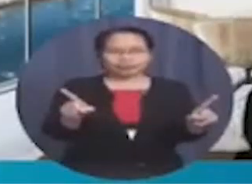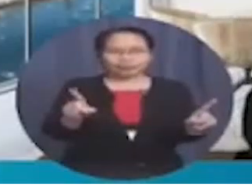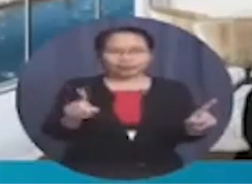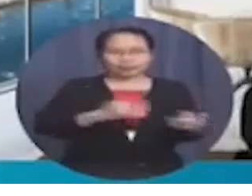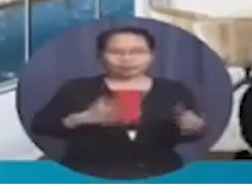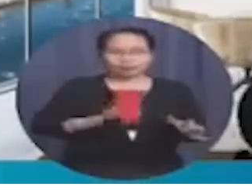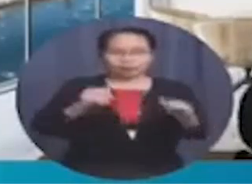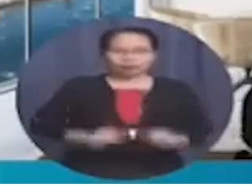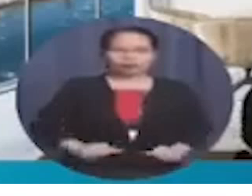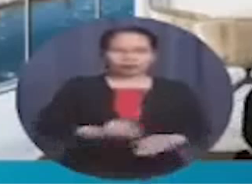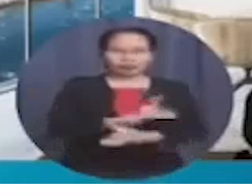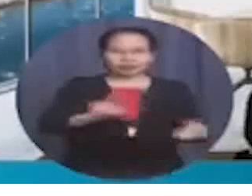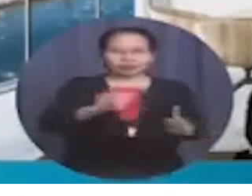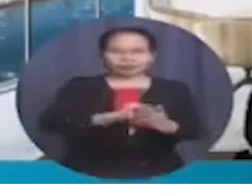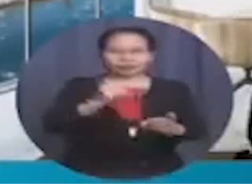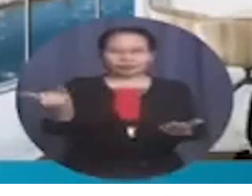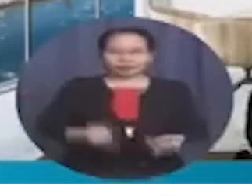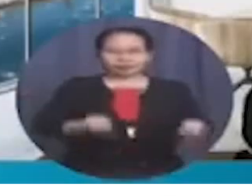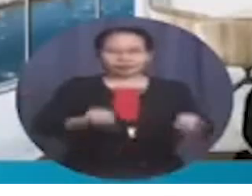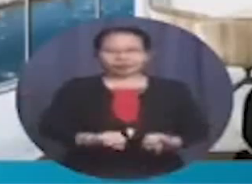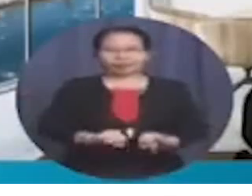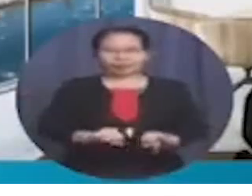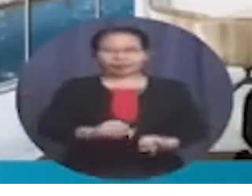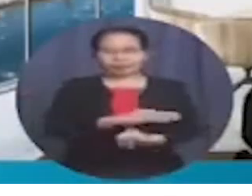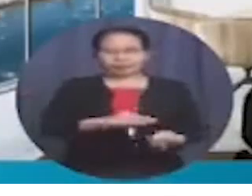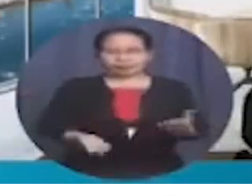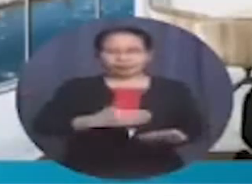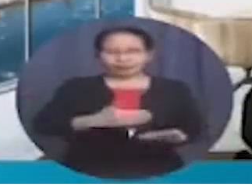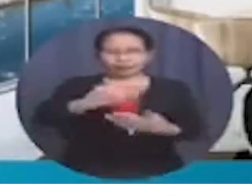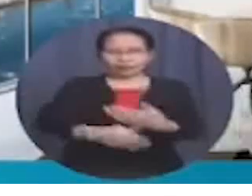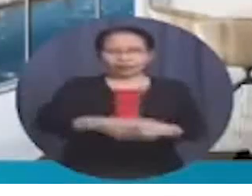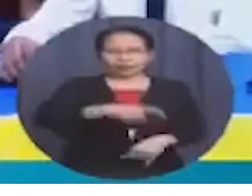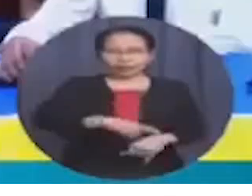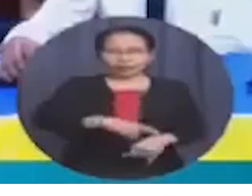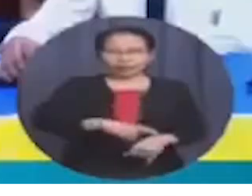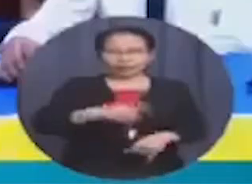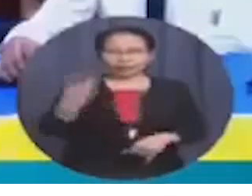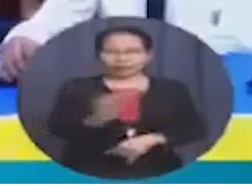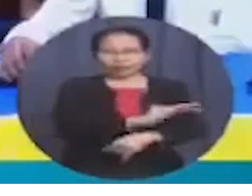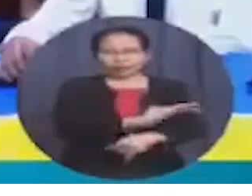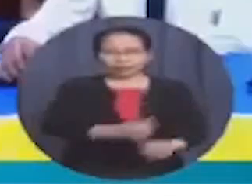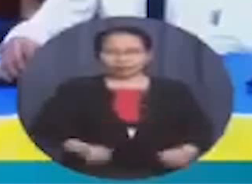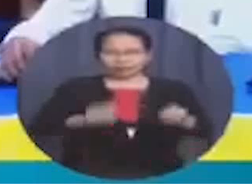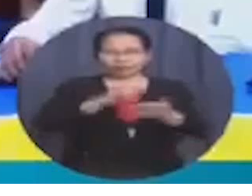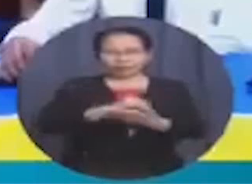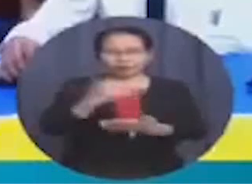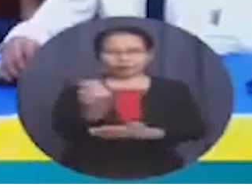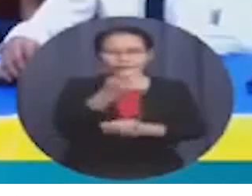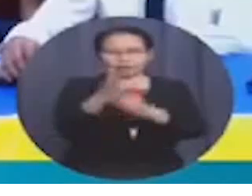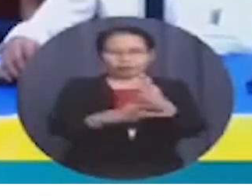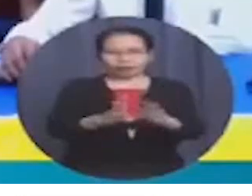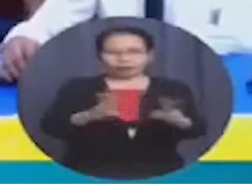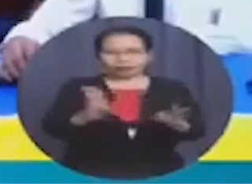pagkakataon. Pero baka sakali sa susunod, ilagay natin yan sa ating Bible study, no? Worldwide